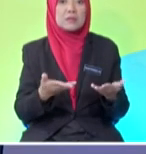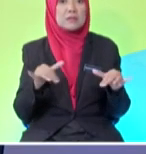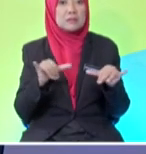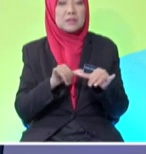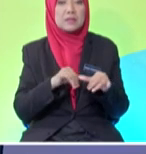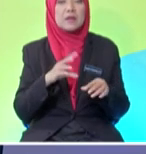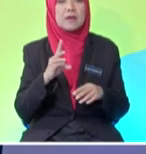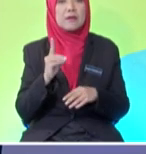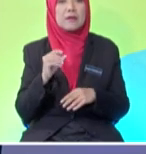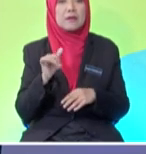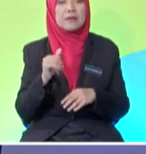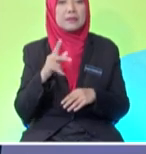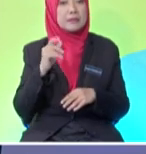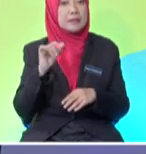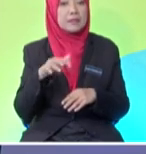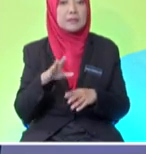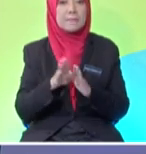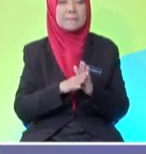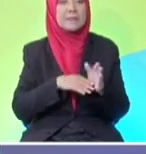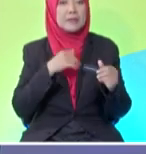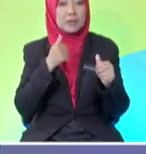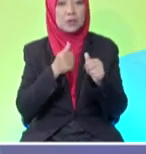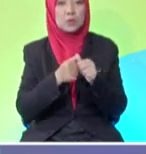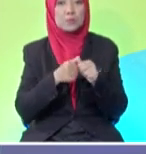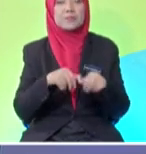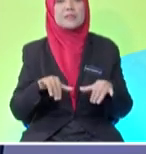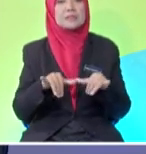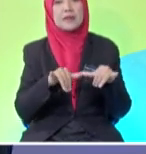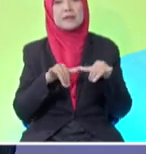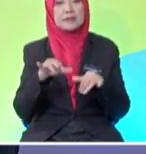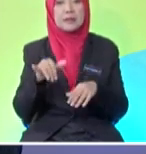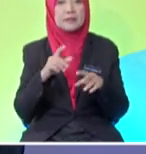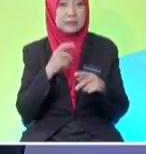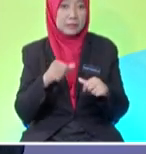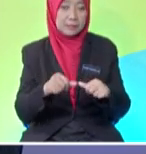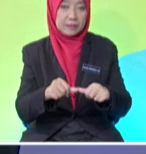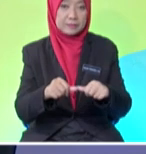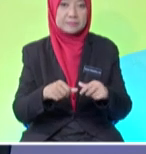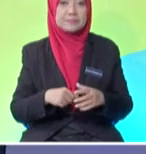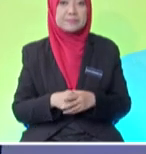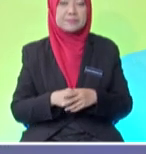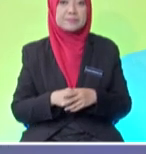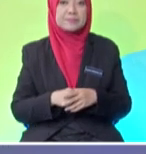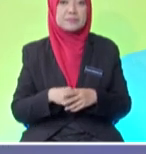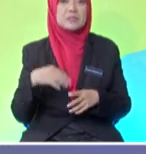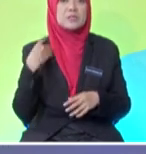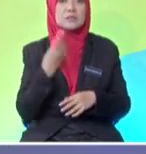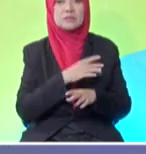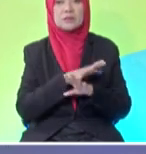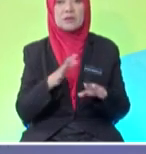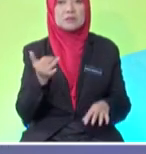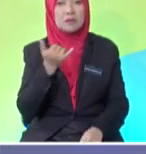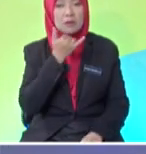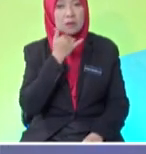Kilas dia berdasarkan pada pendek yang telah ditetapkan Oke kita jangan salah guna